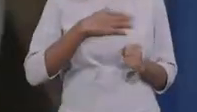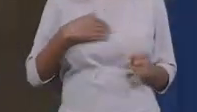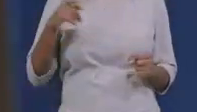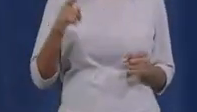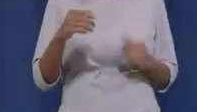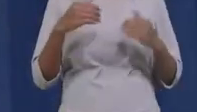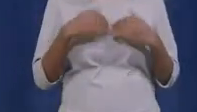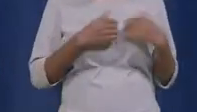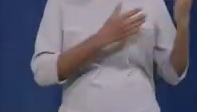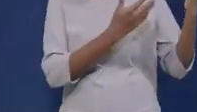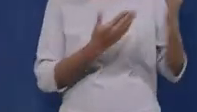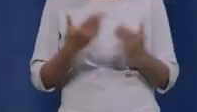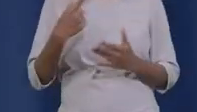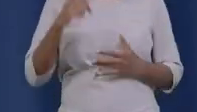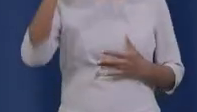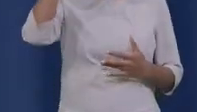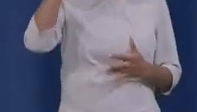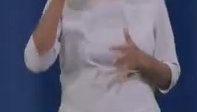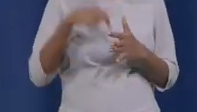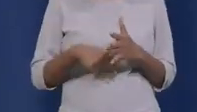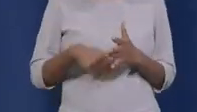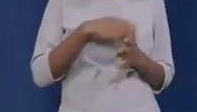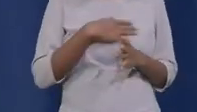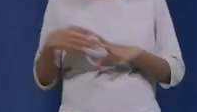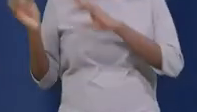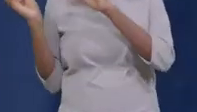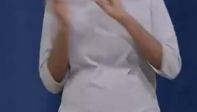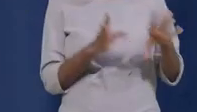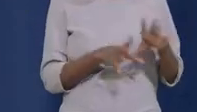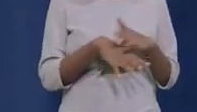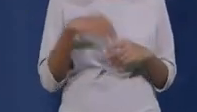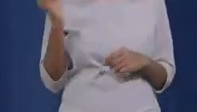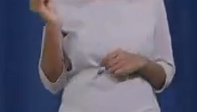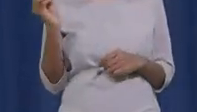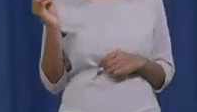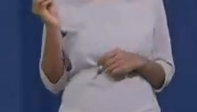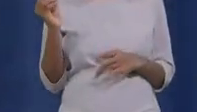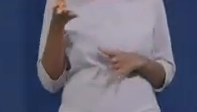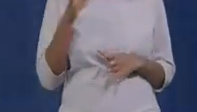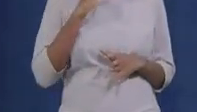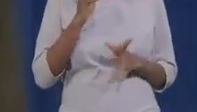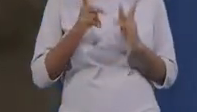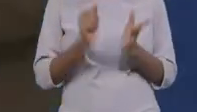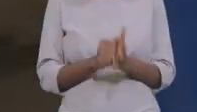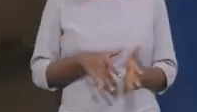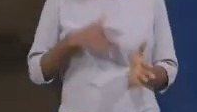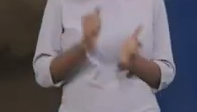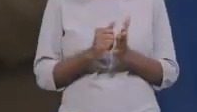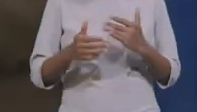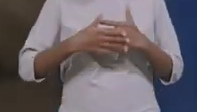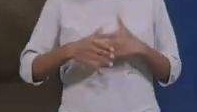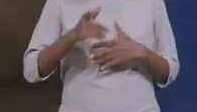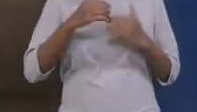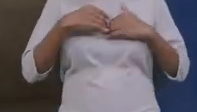puissance et ils ont fait tomber les démons et les ont chassés. Il y a des gens qui